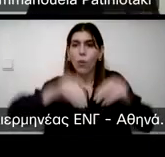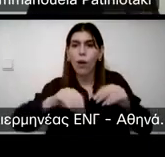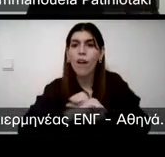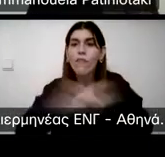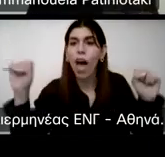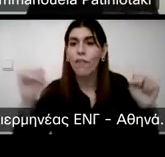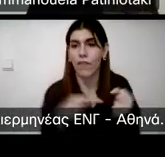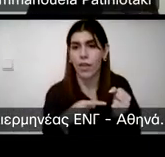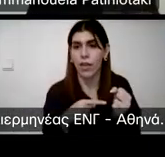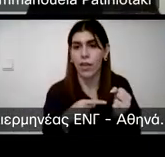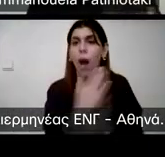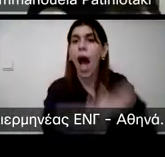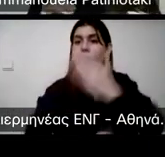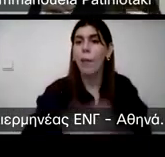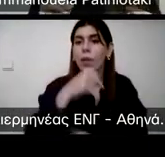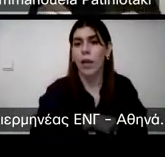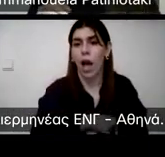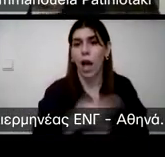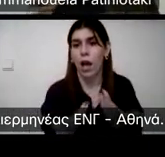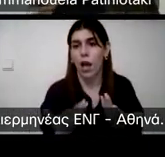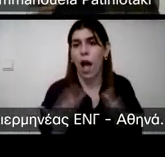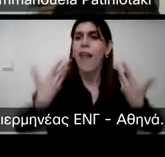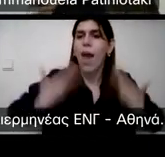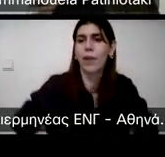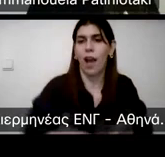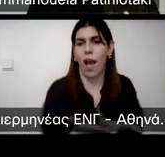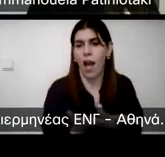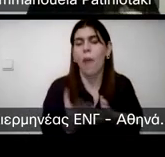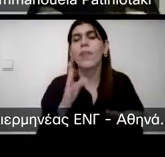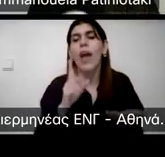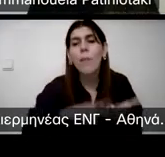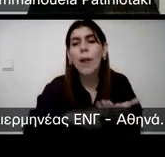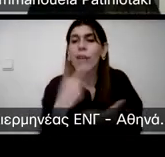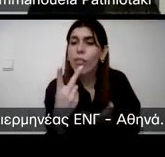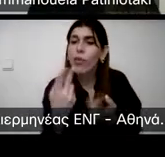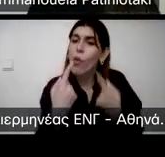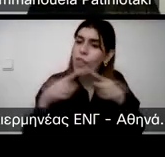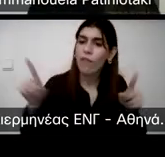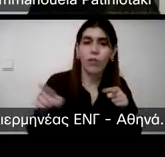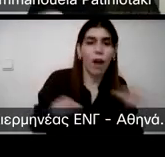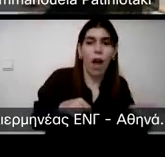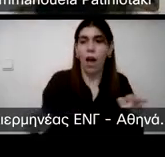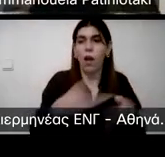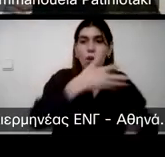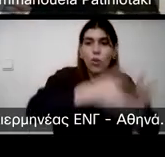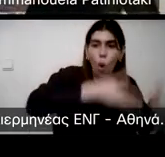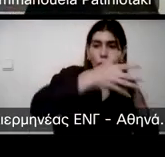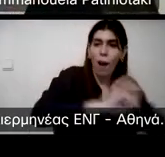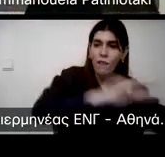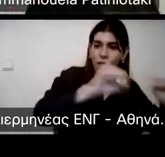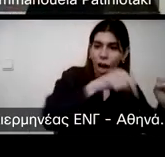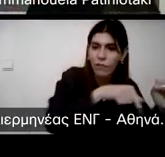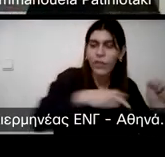και την αναπηρία, που έπρεπε να είναι δύο διαφορετικά νοήματα και συνήθως διερμηνεύονται με τον ίδιο τρόπο. Ή το νόημα